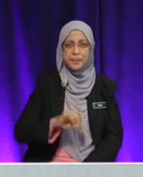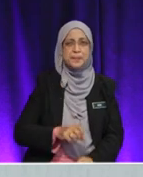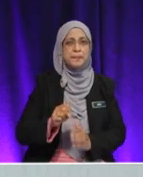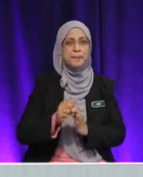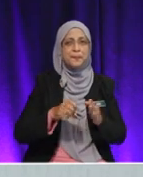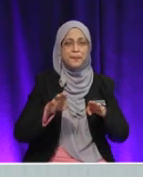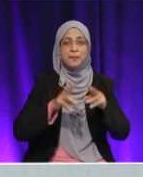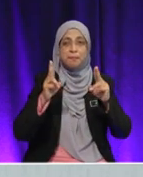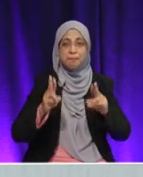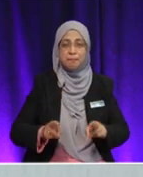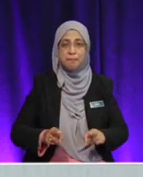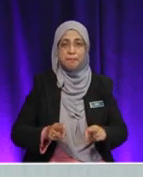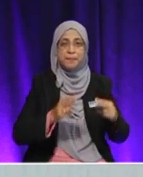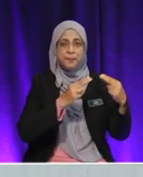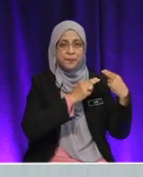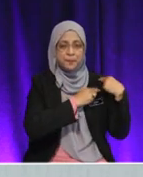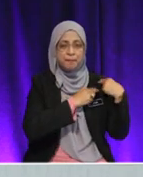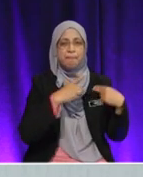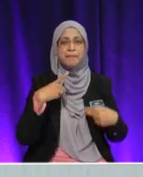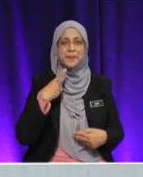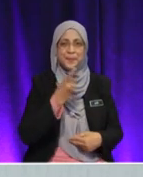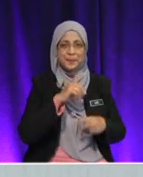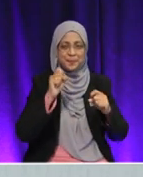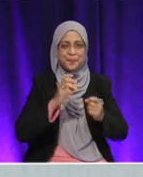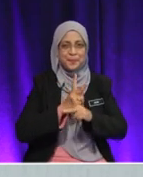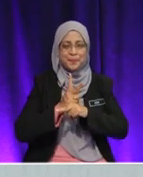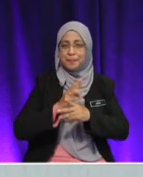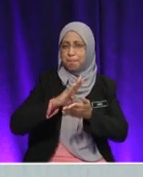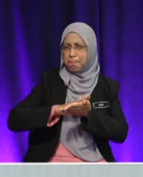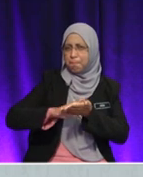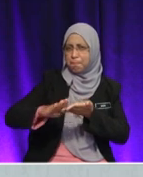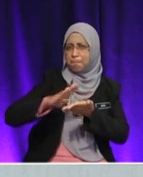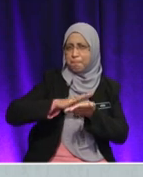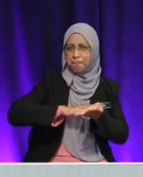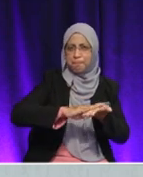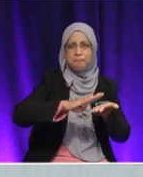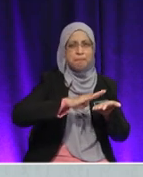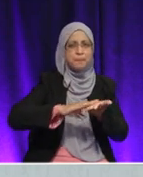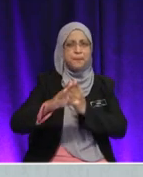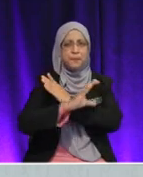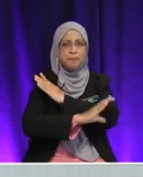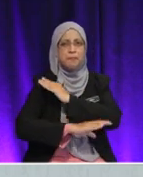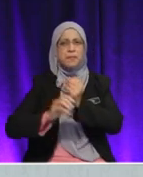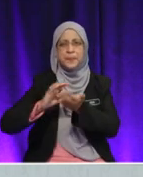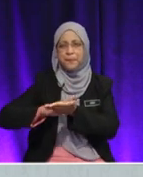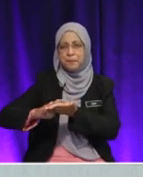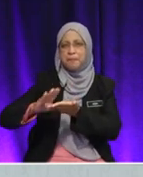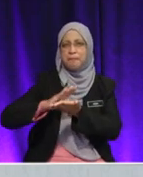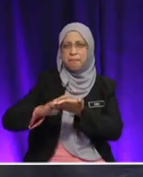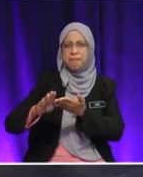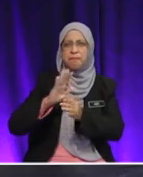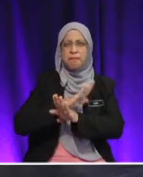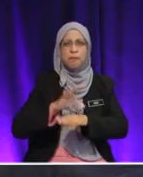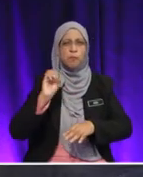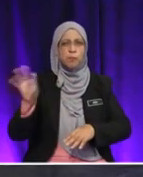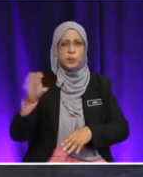bertanggung jawab kita haruslah menjaga kebersihan negara kita tidak harusnya membuang sampah di merata tempat yaitu pun merupakan